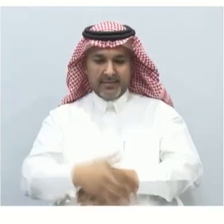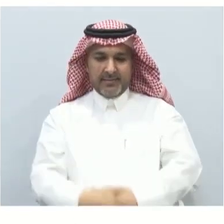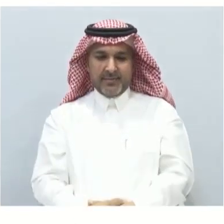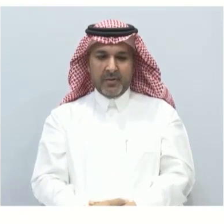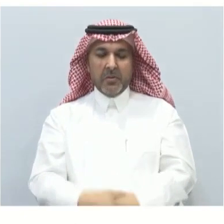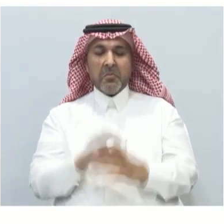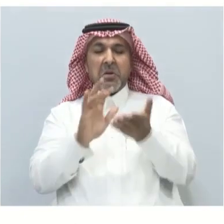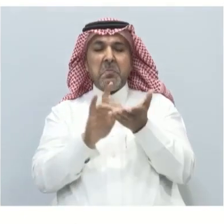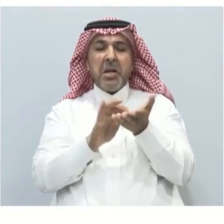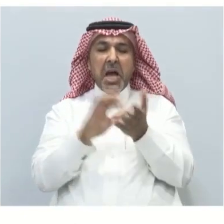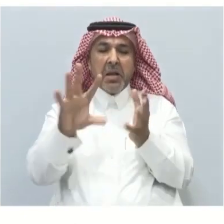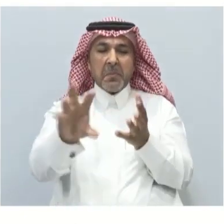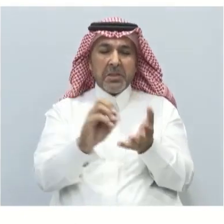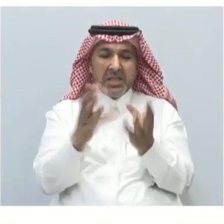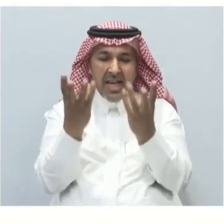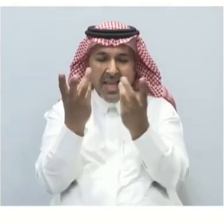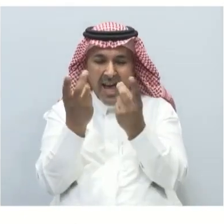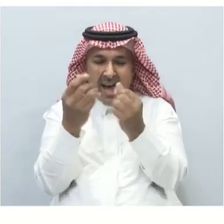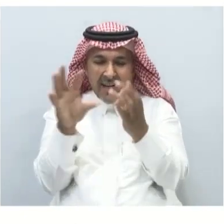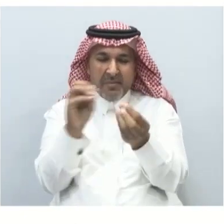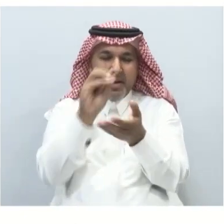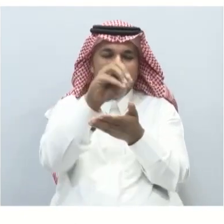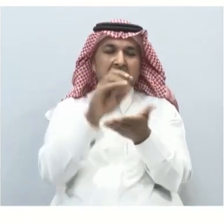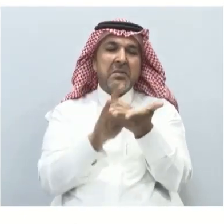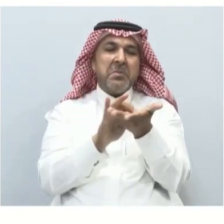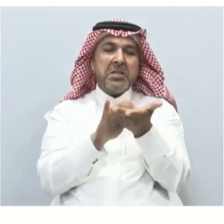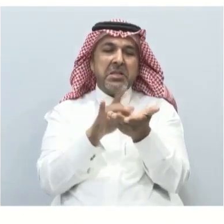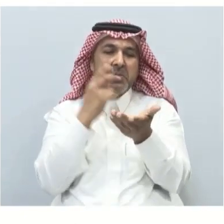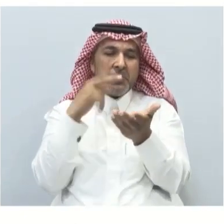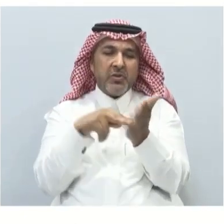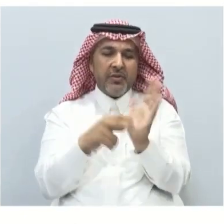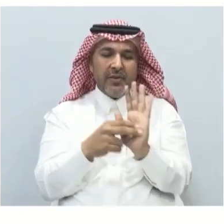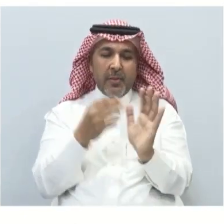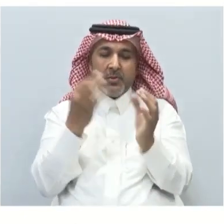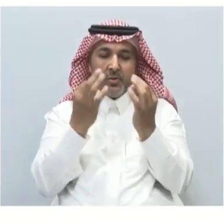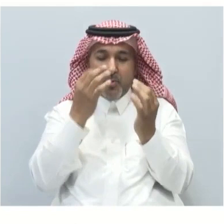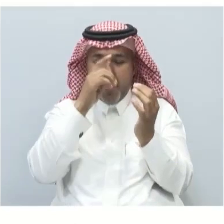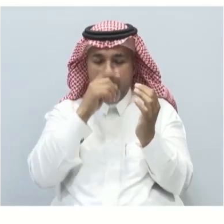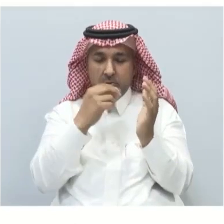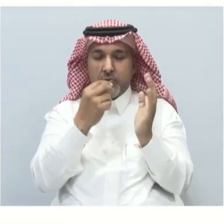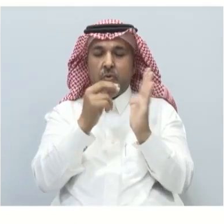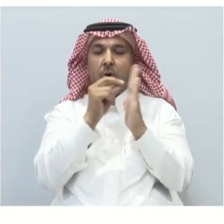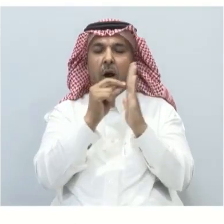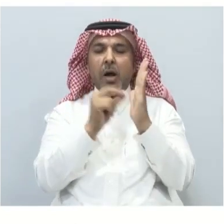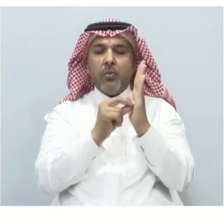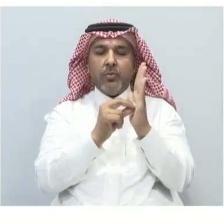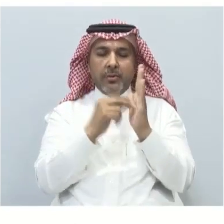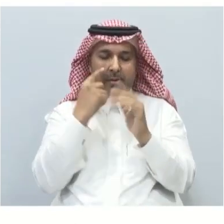0.043 على 12 نقفل القوس